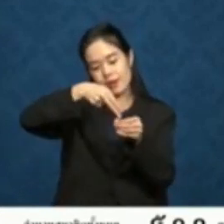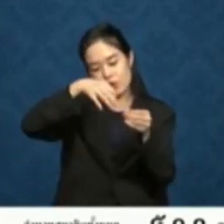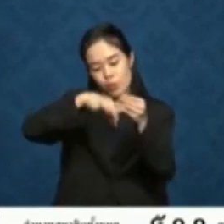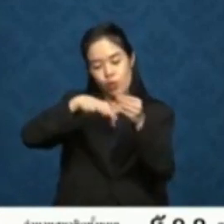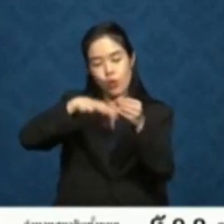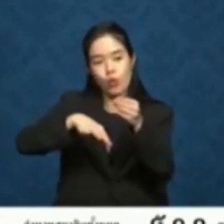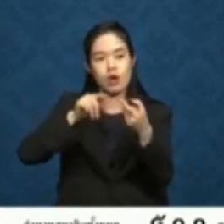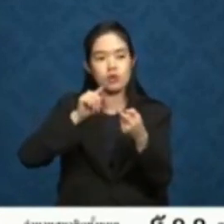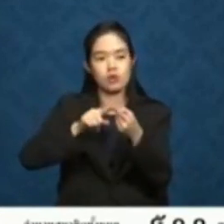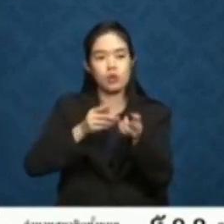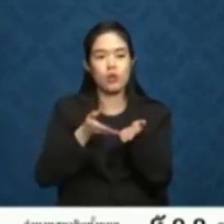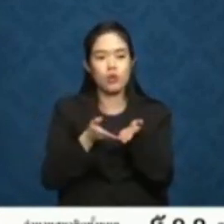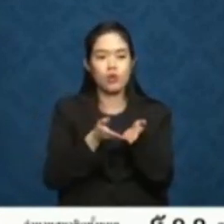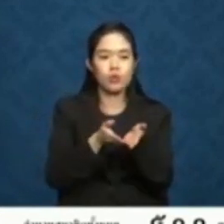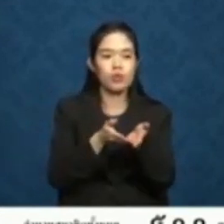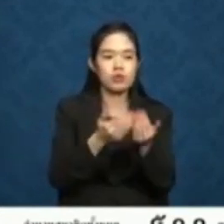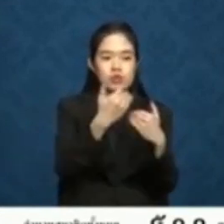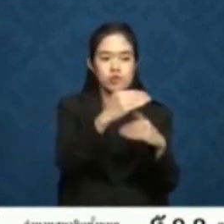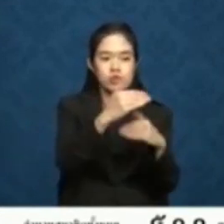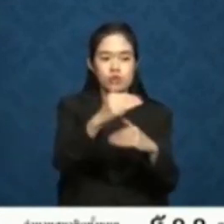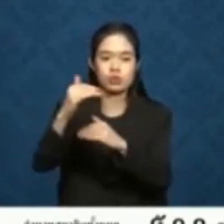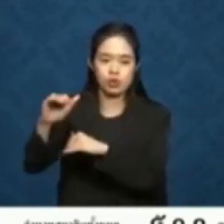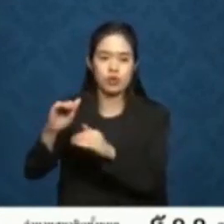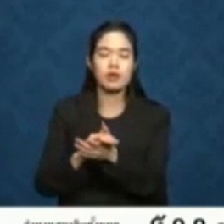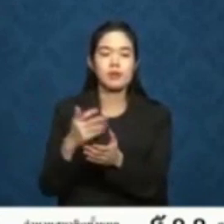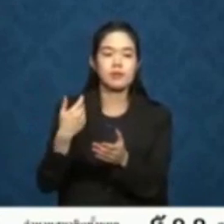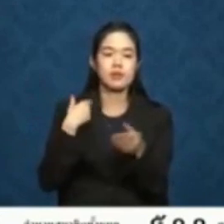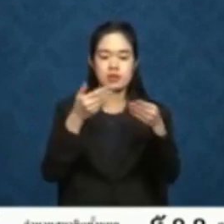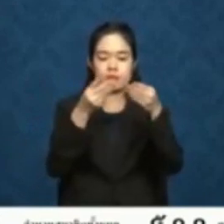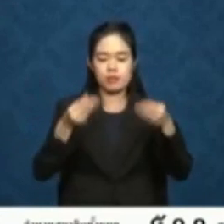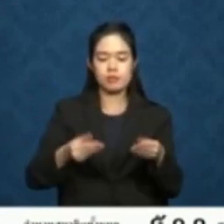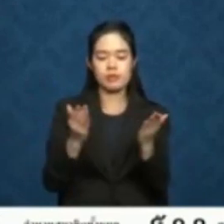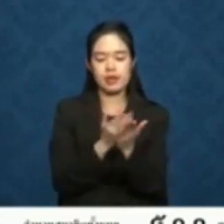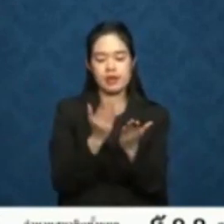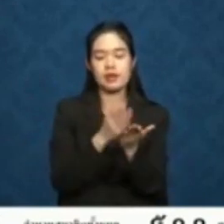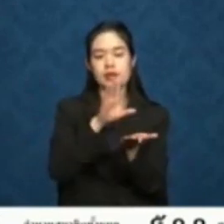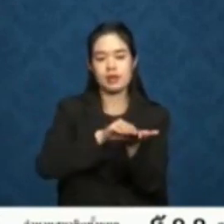ำเนินการขนถ่ายน้ำมันของบริษัทอุตสาหกรรมแห่งหนึ่งซึ่งจากรายงานของบริษัท